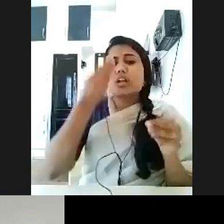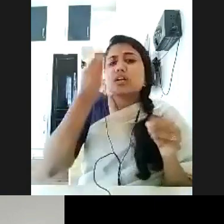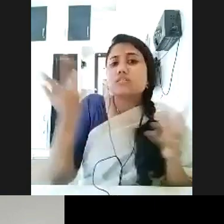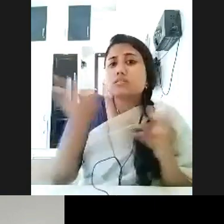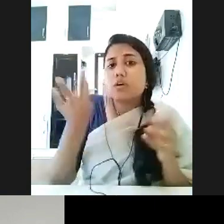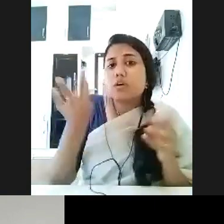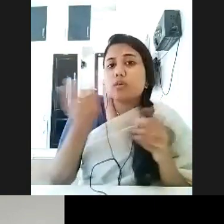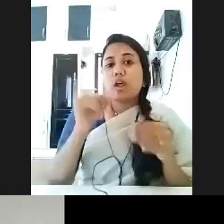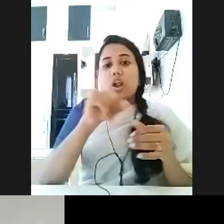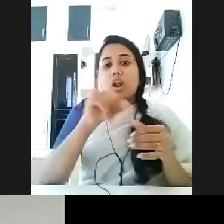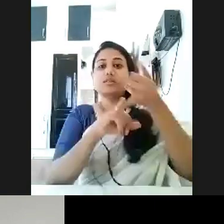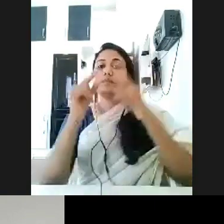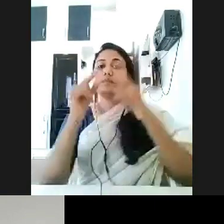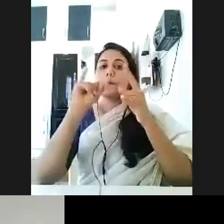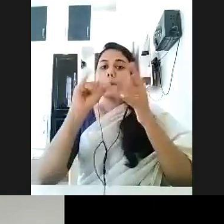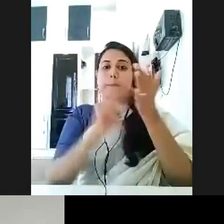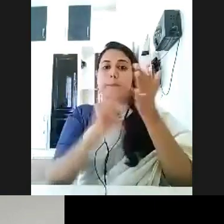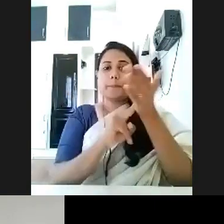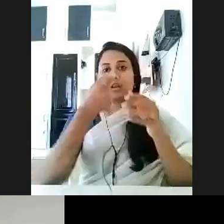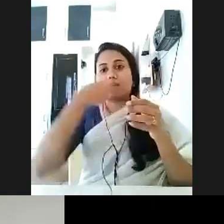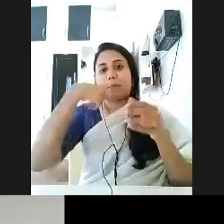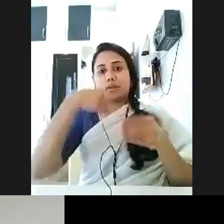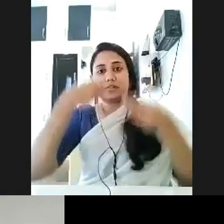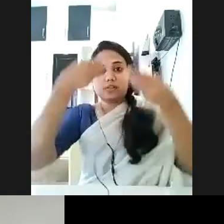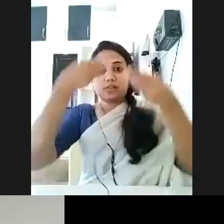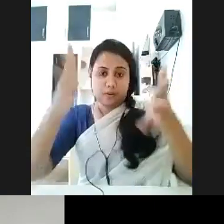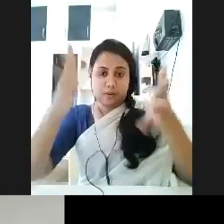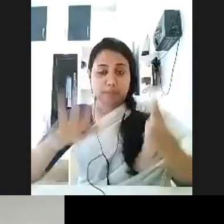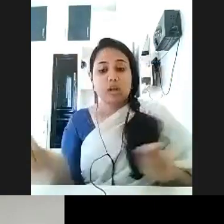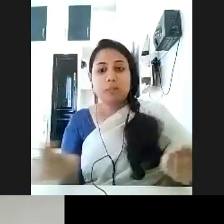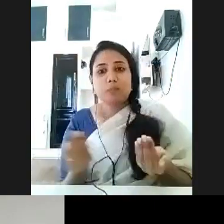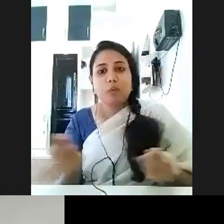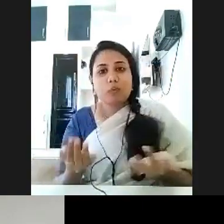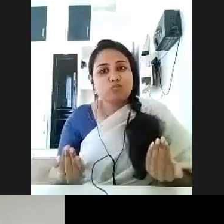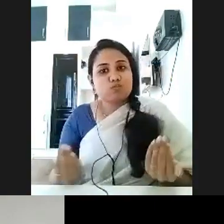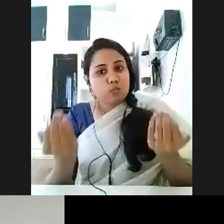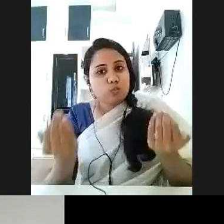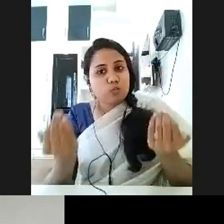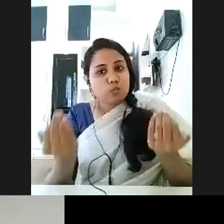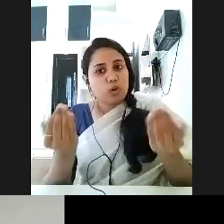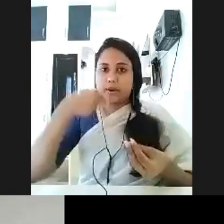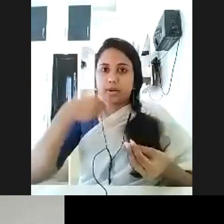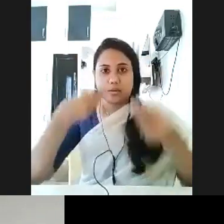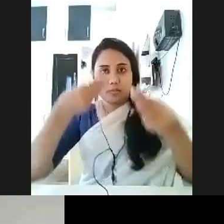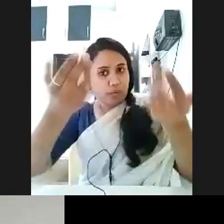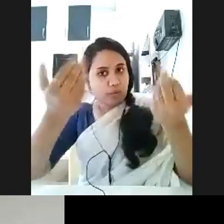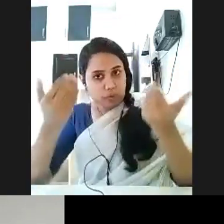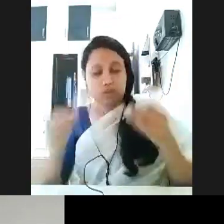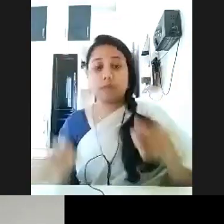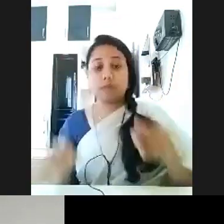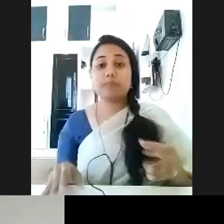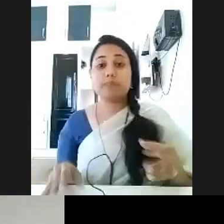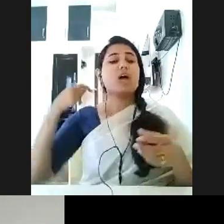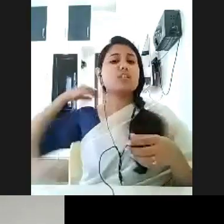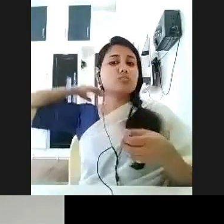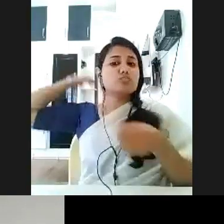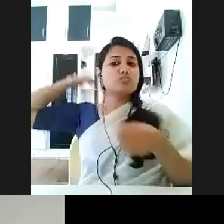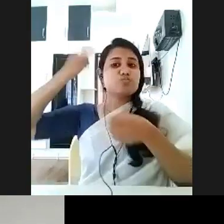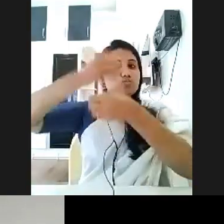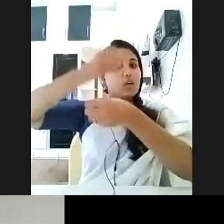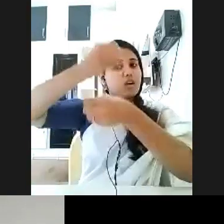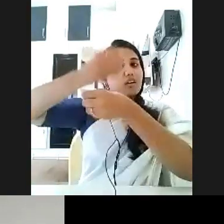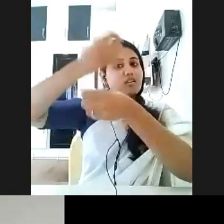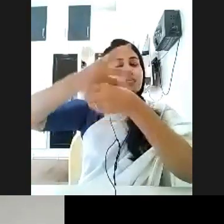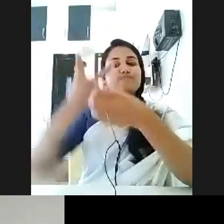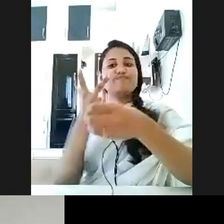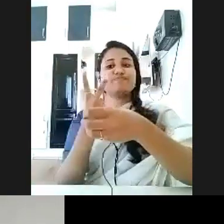സോ സ്പിൻറാസ ജനിച്ച കുട്ടികൾ തൊട്ട് സ്റ്റാർട്ട് ചെയ്യാൻ പറ്റുന്നതാണ്. ബട്ട് ഈ മരുന്ന് കൊടുക്കുന്നത് നട്ടല് കൂടെ ആയിരിക്കും. ഇൻട്രാതീക്കൽ പറഞ്ഞ ഇഞ്ചക്ഷൻ